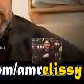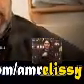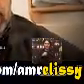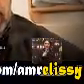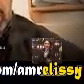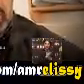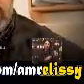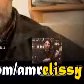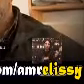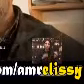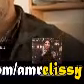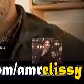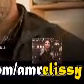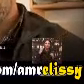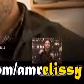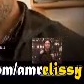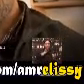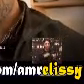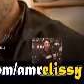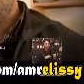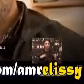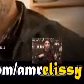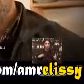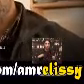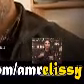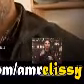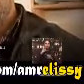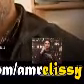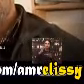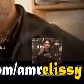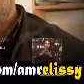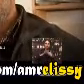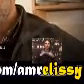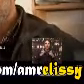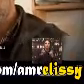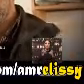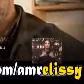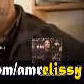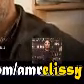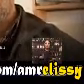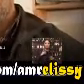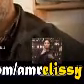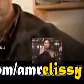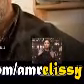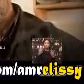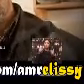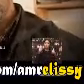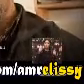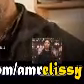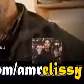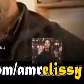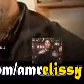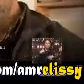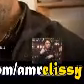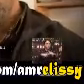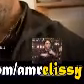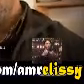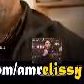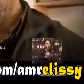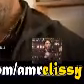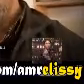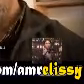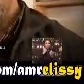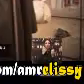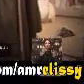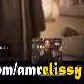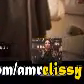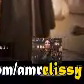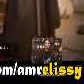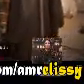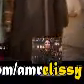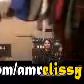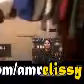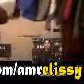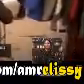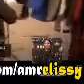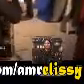جاي بابني عشان ان شاء الله عشان نكشف، وربنا سبحانه وتعالى يولي من يصلح. نتمنى اللي يبقى على طول يعني مش مره واحده.